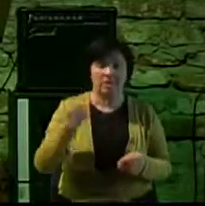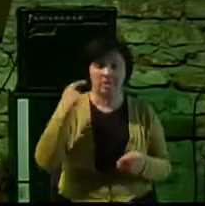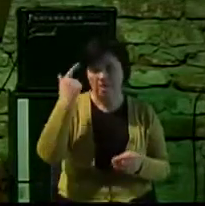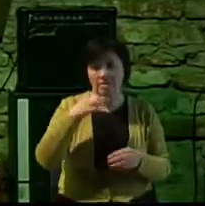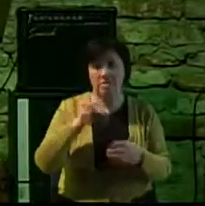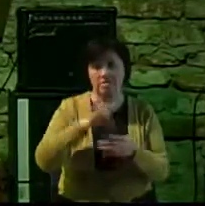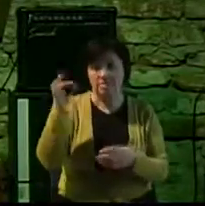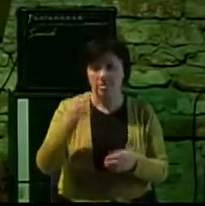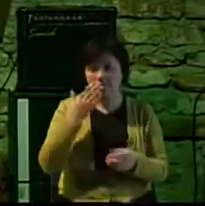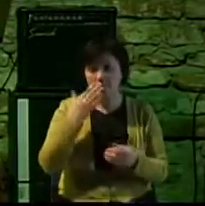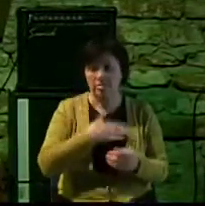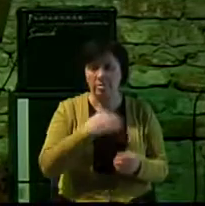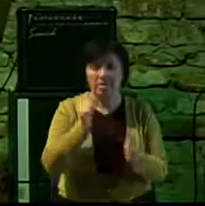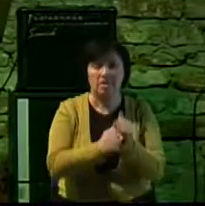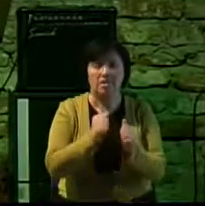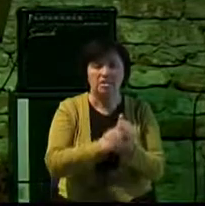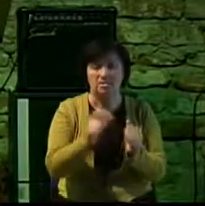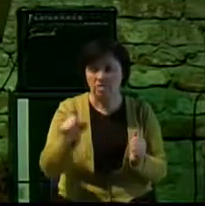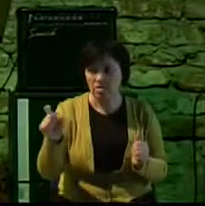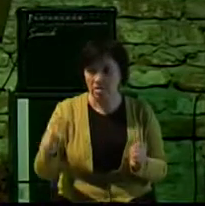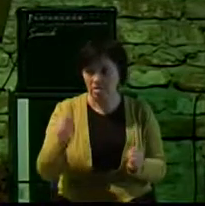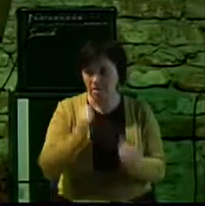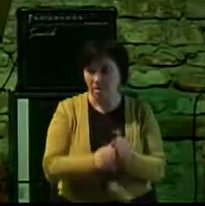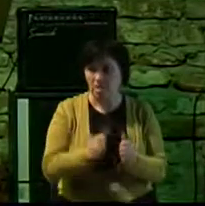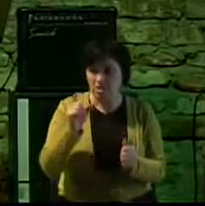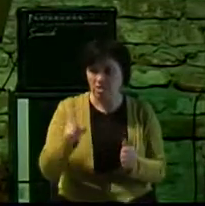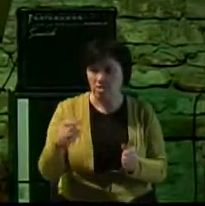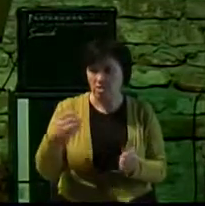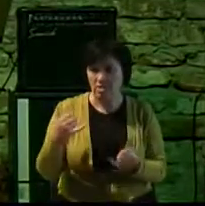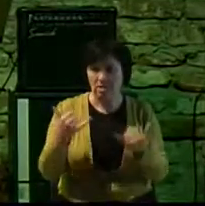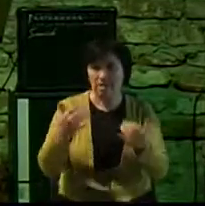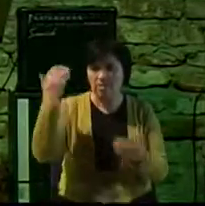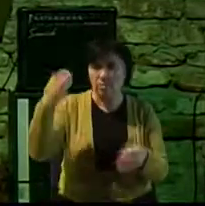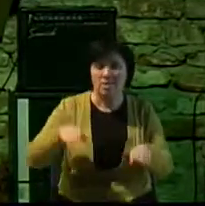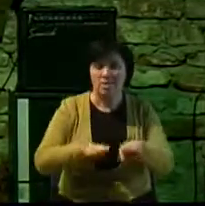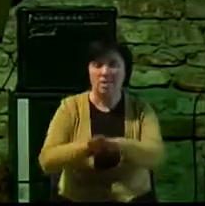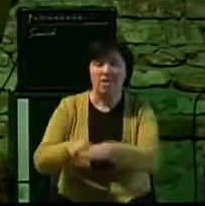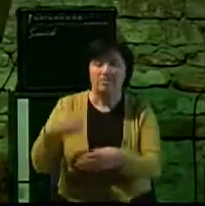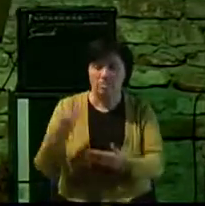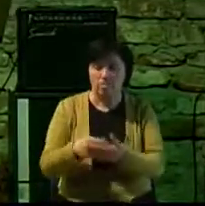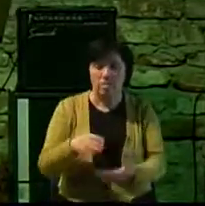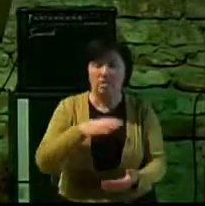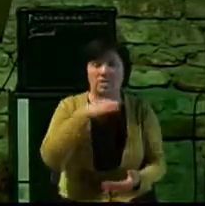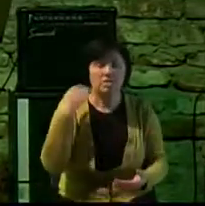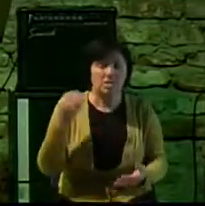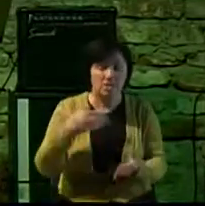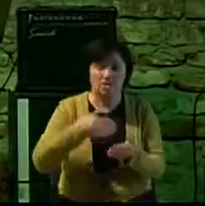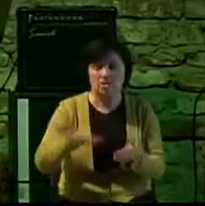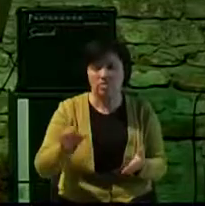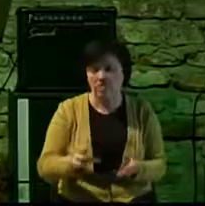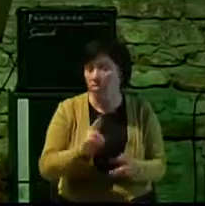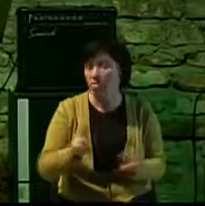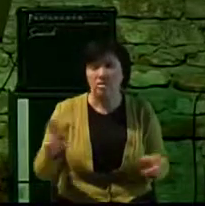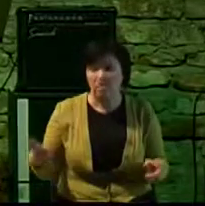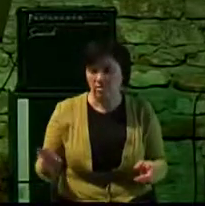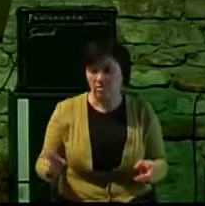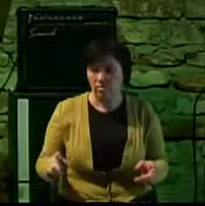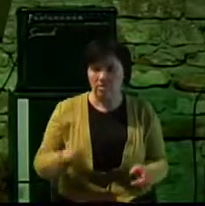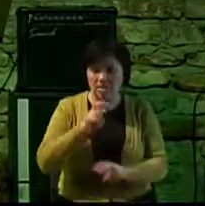любит каждого человека. И каждый человек для Него одинаково дорог. И Он не желает отвергнуть даже отверженного. Он